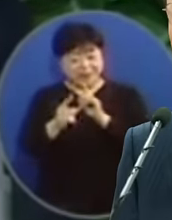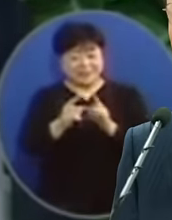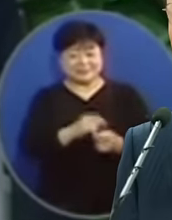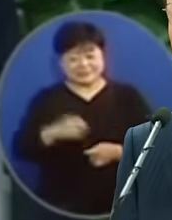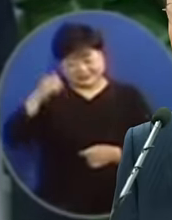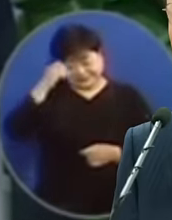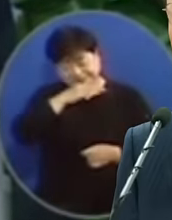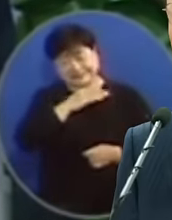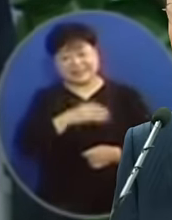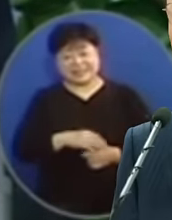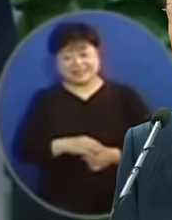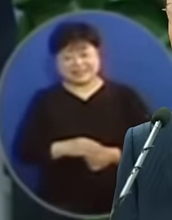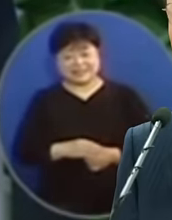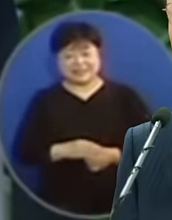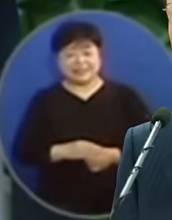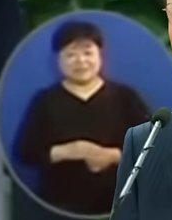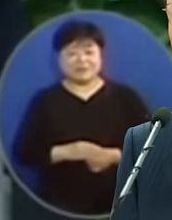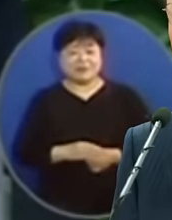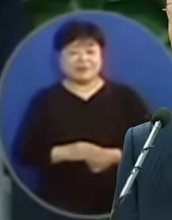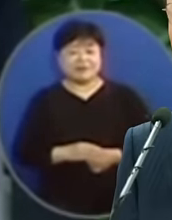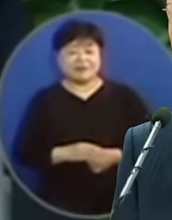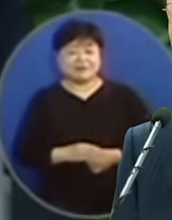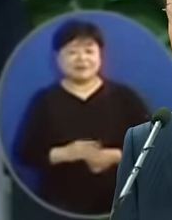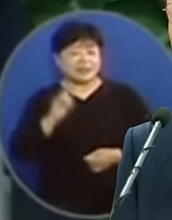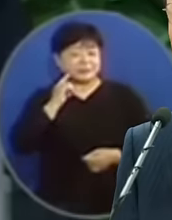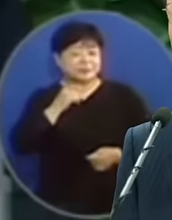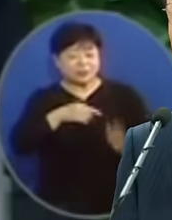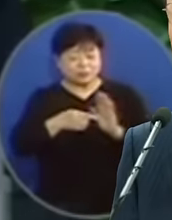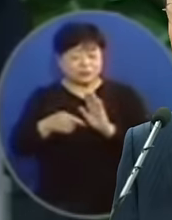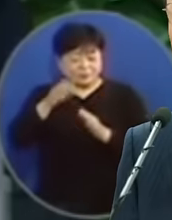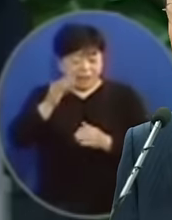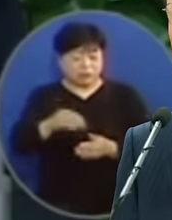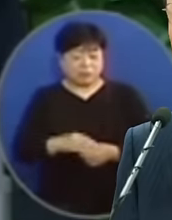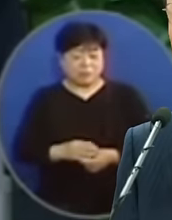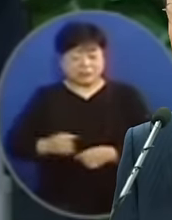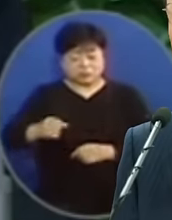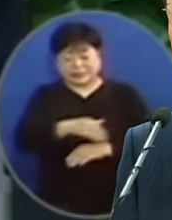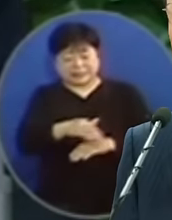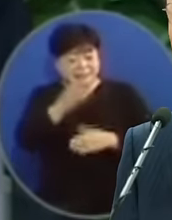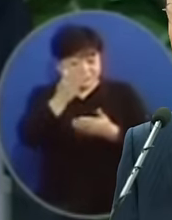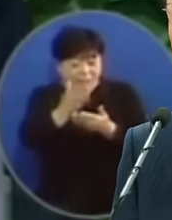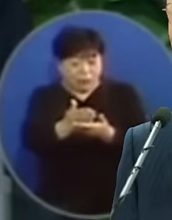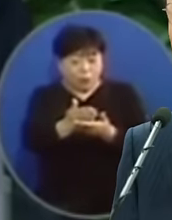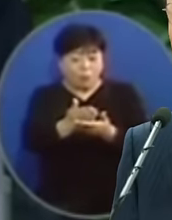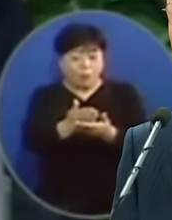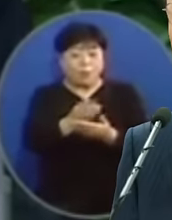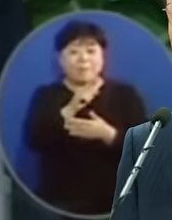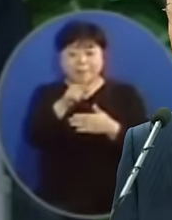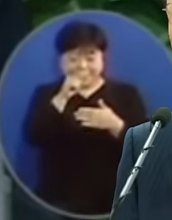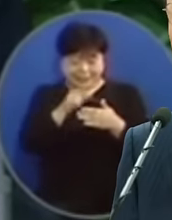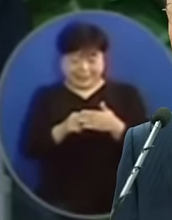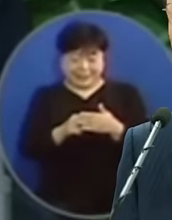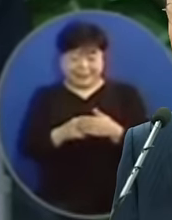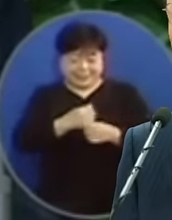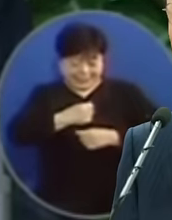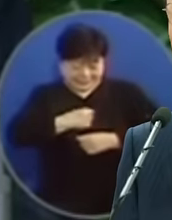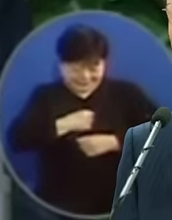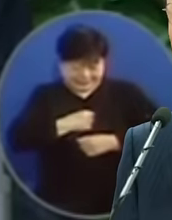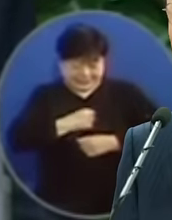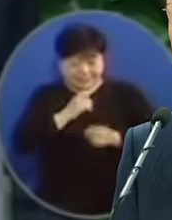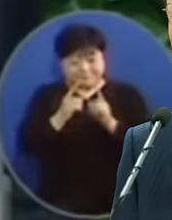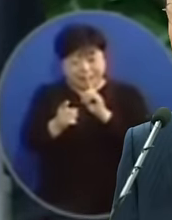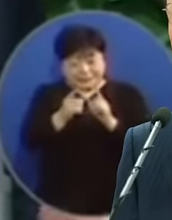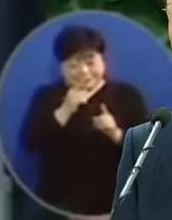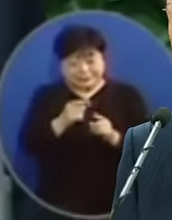그냥 데코레이션으로 놓아놓지 말고 교회 올 때 가지고 왔다 갔다 하지 말고 여러분 마음속에 간직하고 이